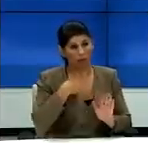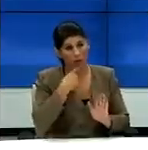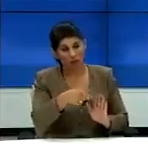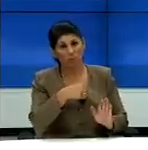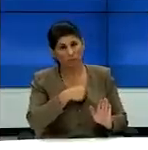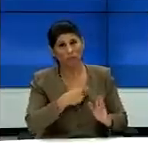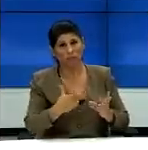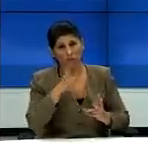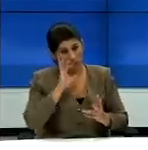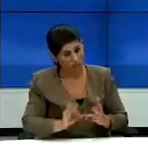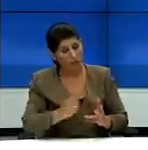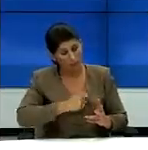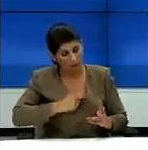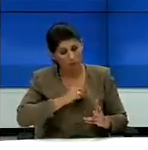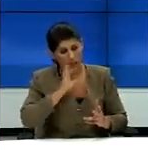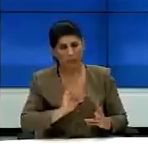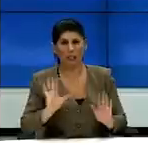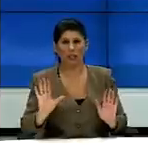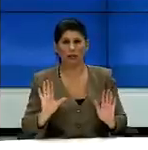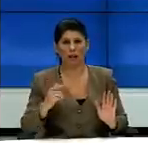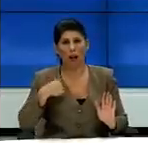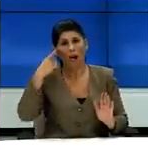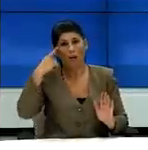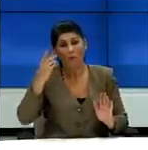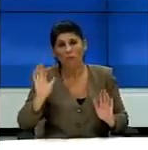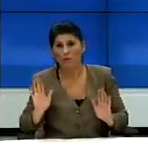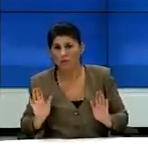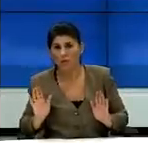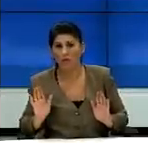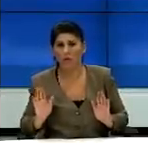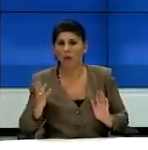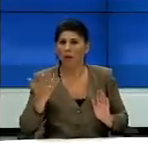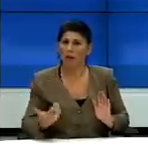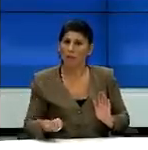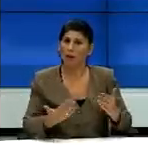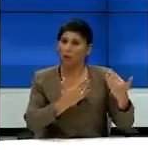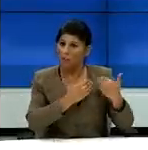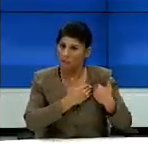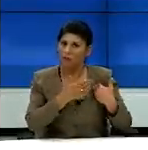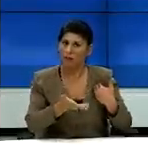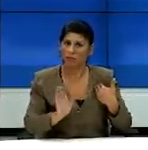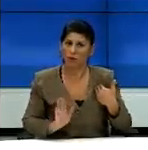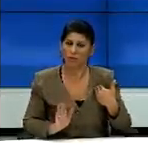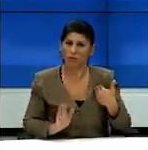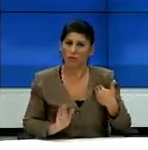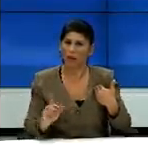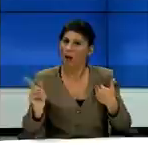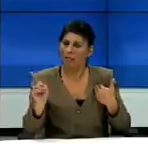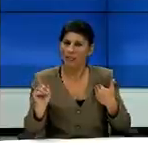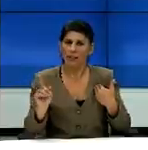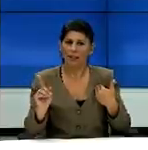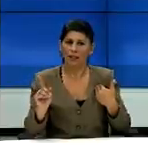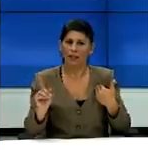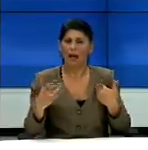προφανώς την ειλικρινής η θλίψη σας. Αλλά νομίζω ότι υπάρχουν και κάποιες ευθύνες σε αυτό. Δεν είναι δηλαδή